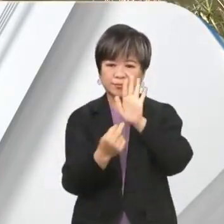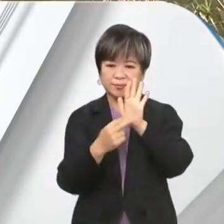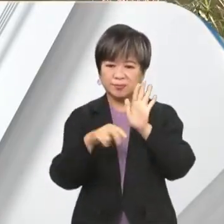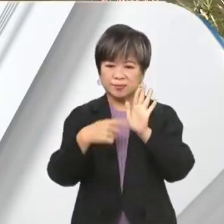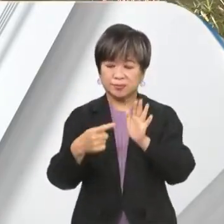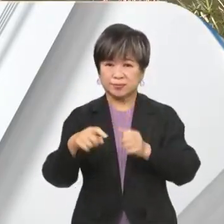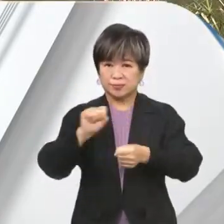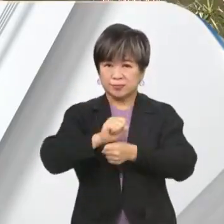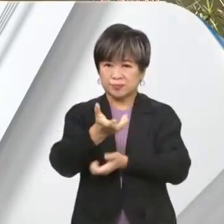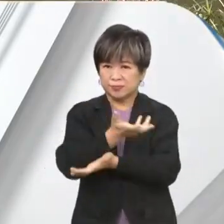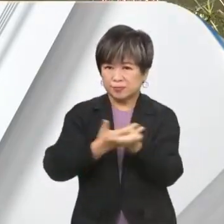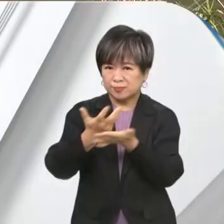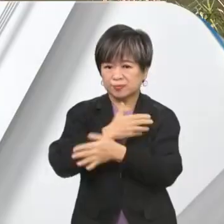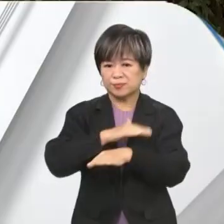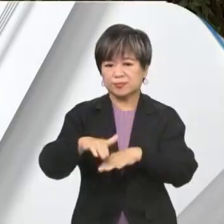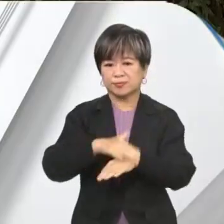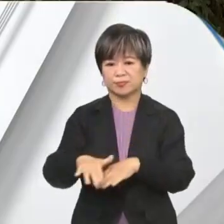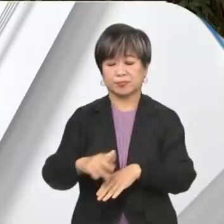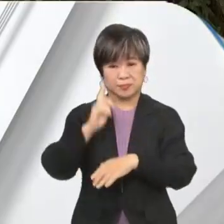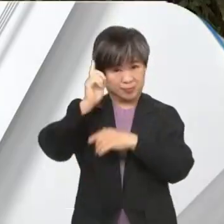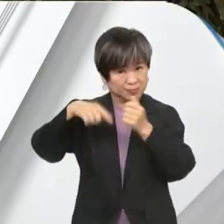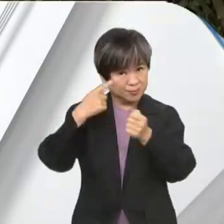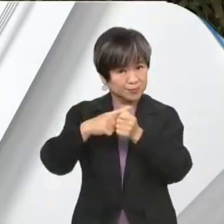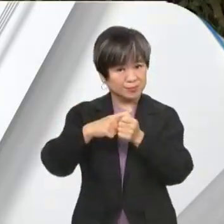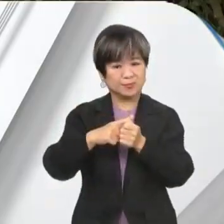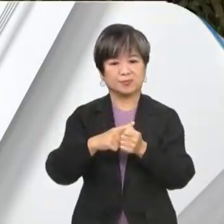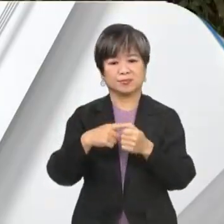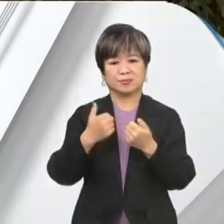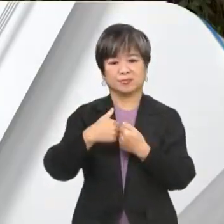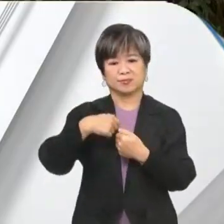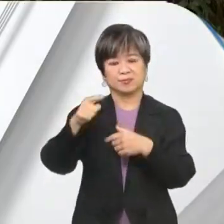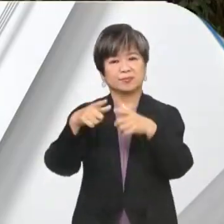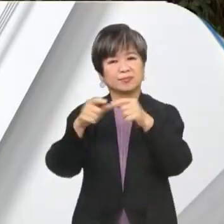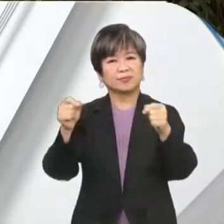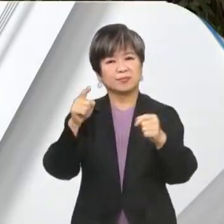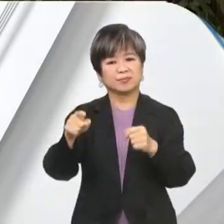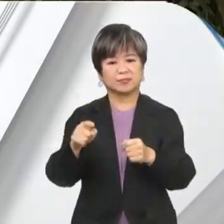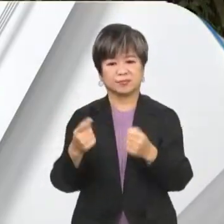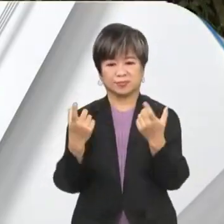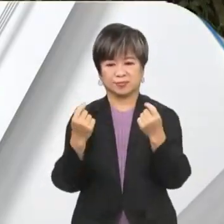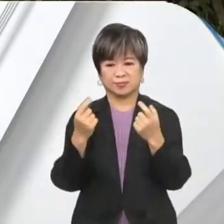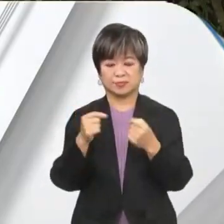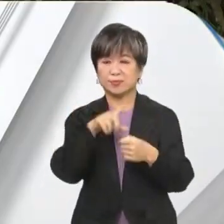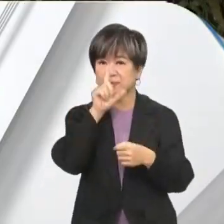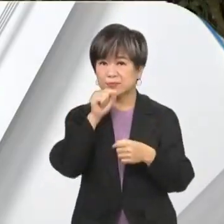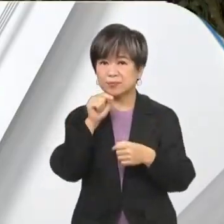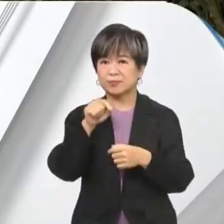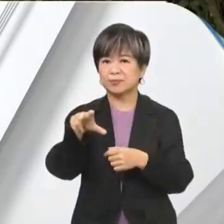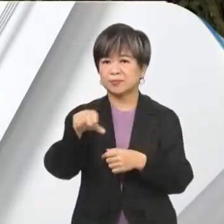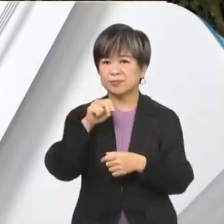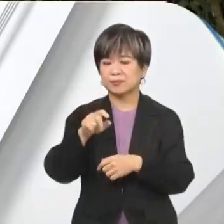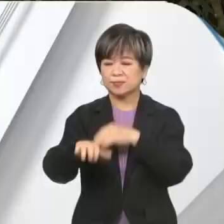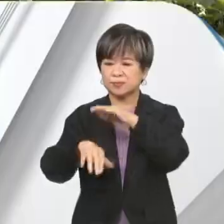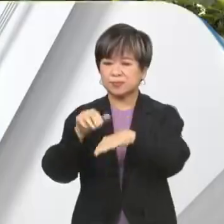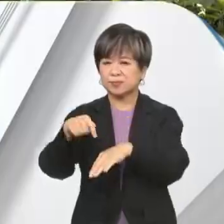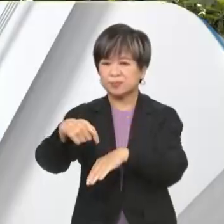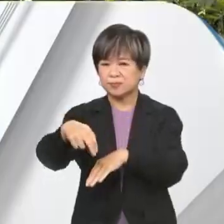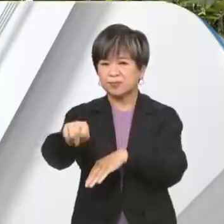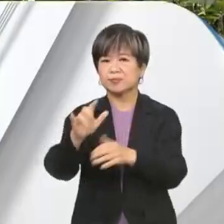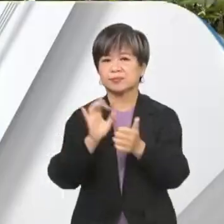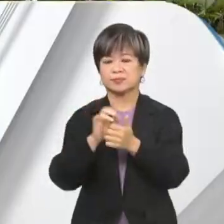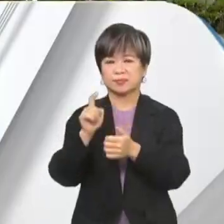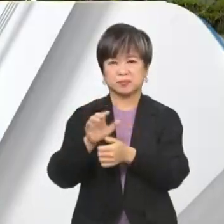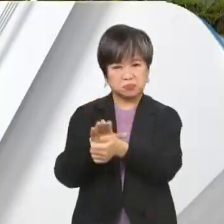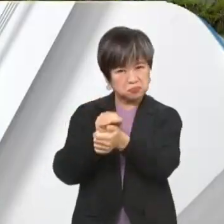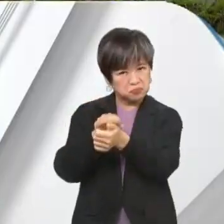相互的交流。明年协会每位去日本共赏牛奶，韩国调制的葡萄，爱学日本宝贵的经验，从此